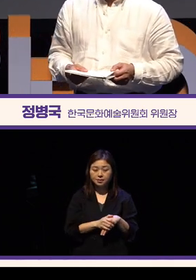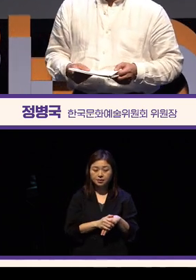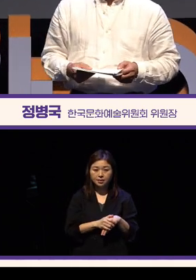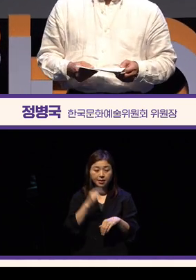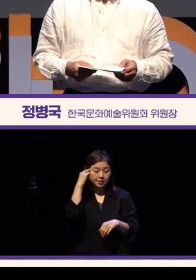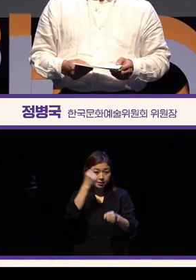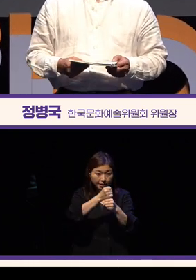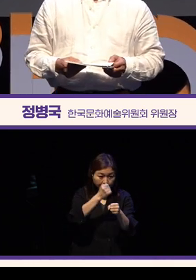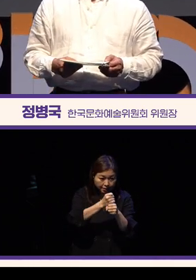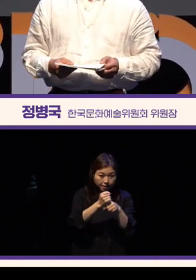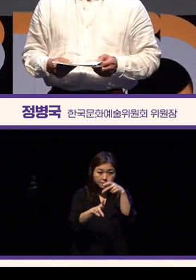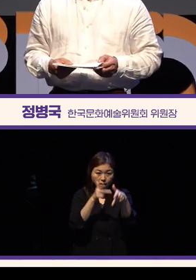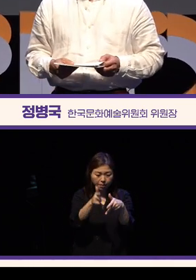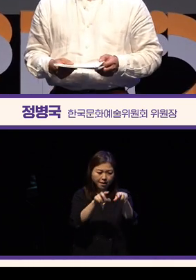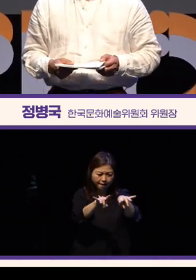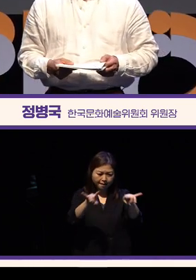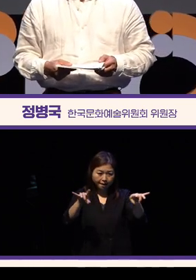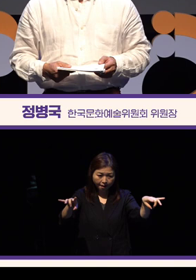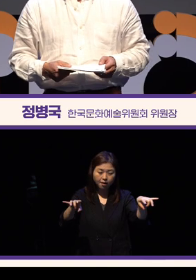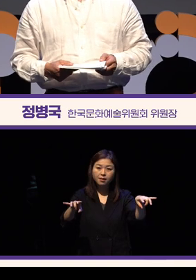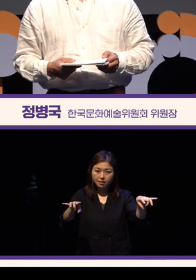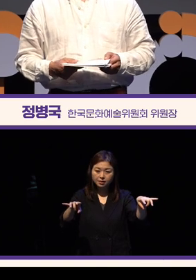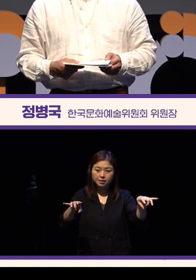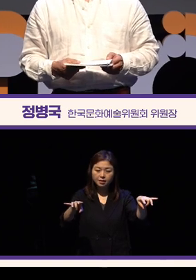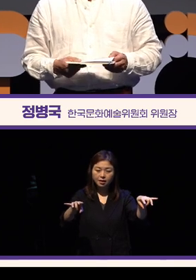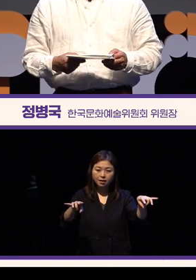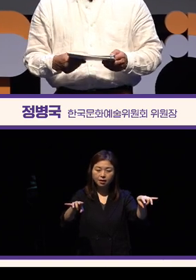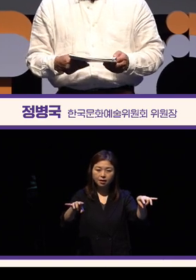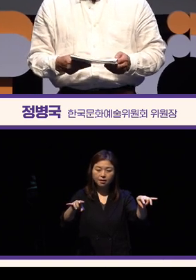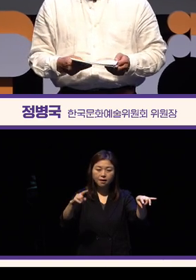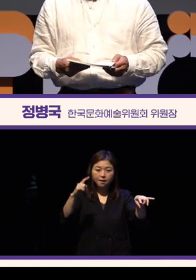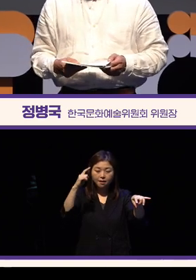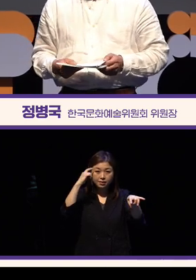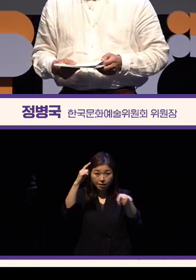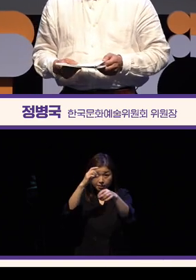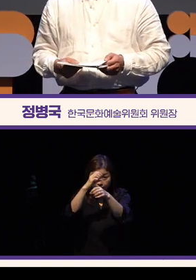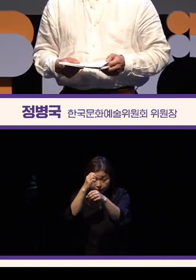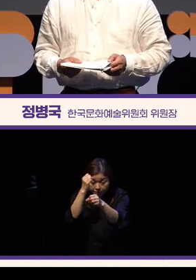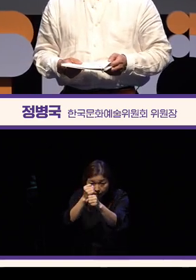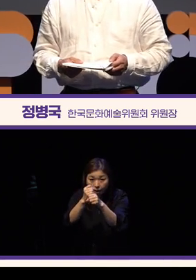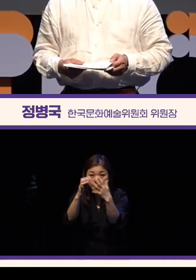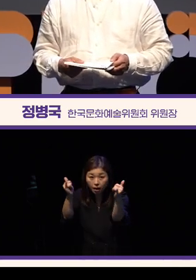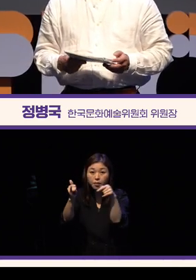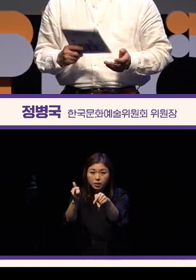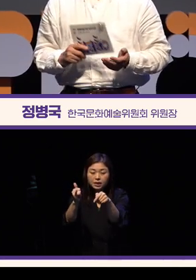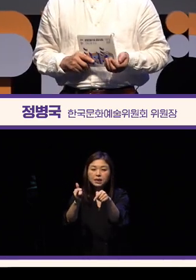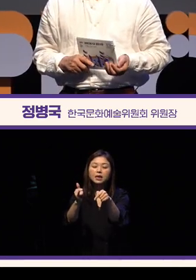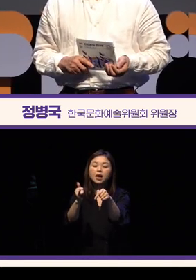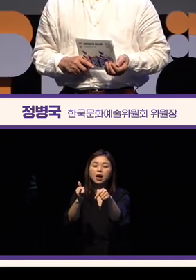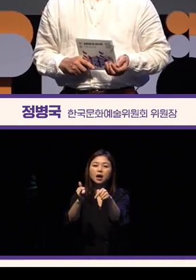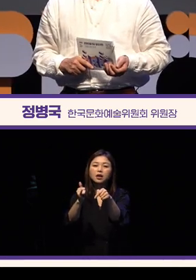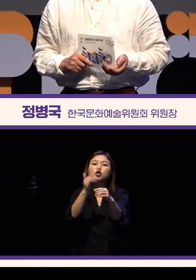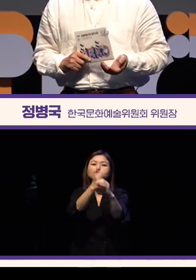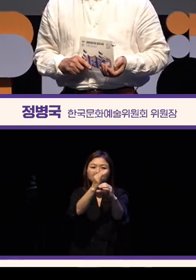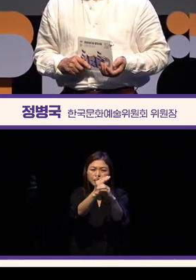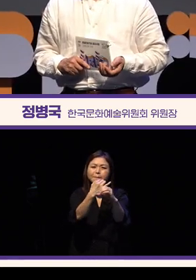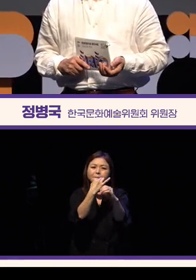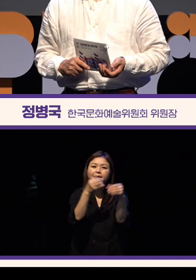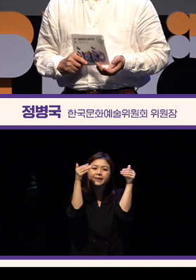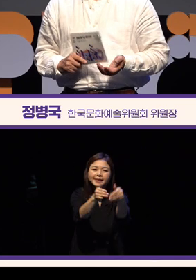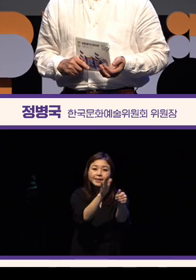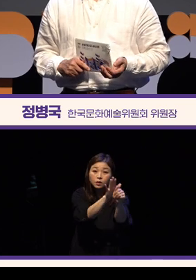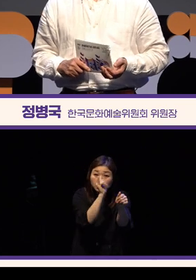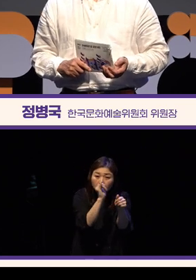과정 사업들이 창작자 중심으로 지원했다라고 하면 이제는 창작자,